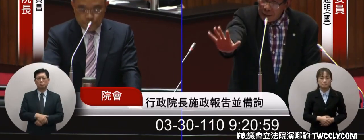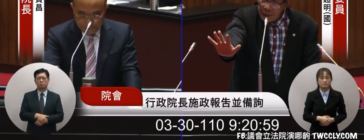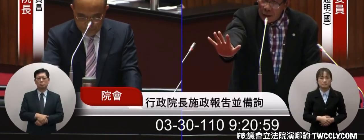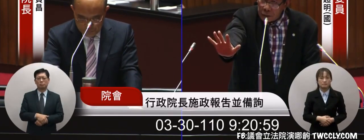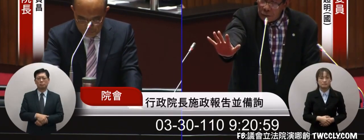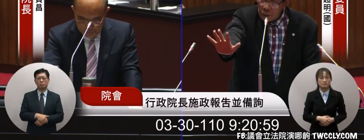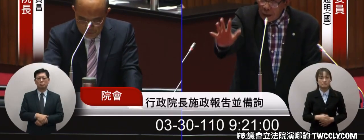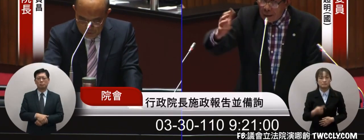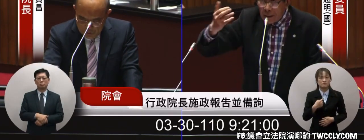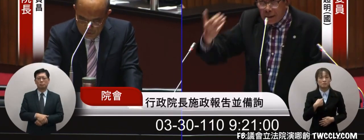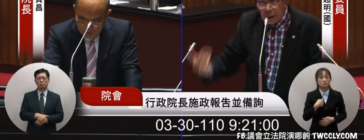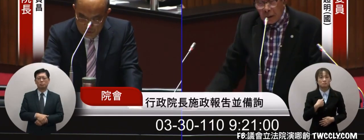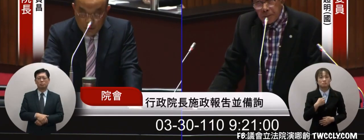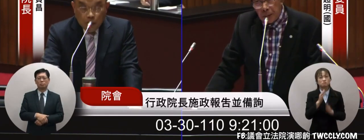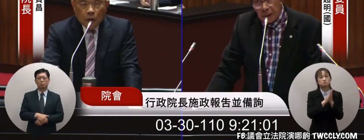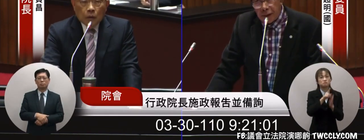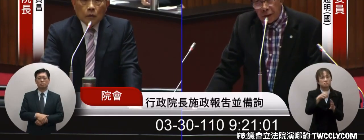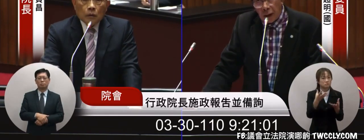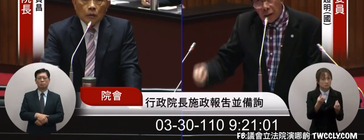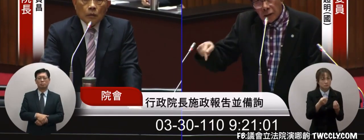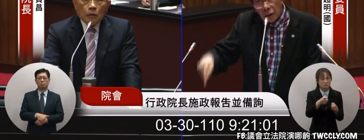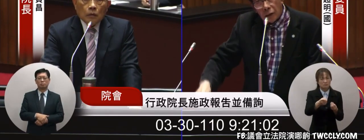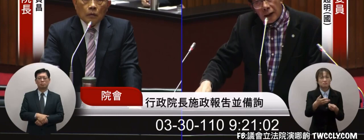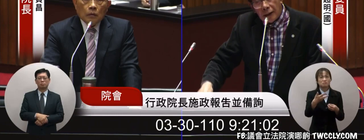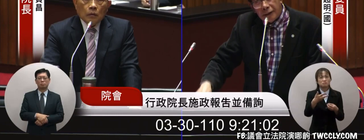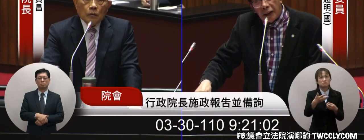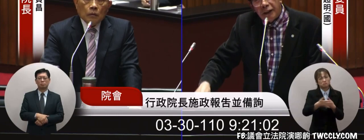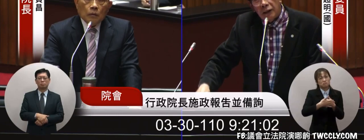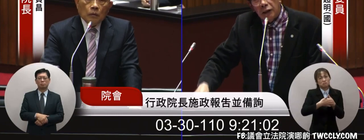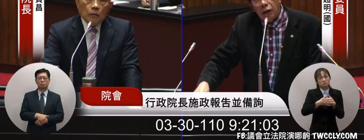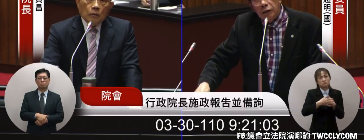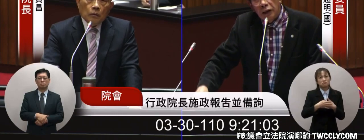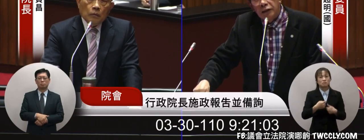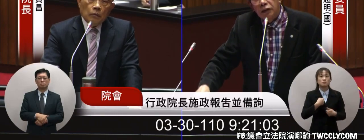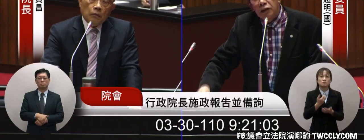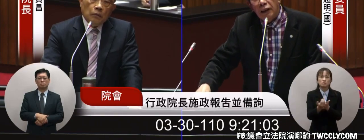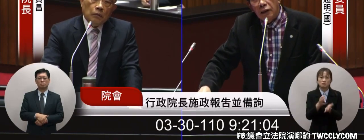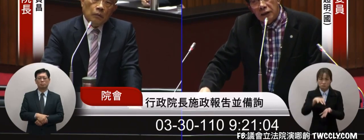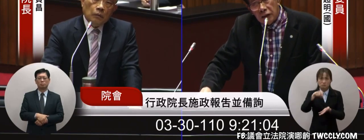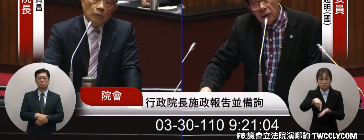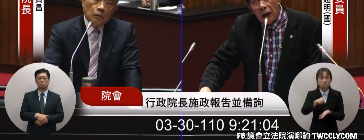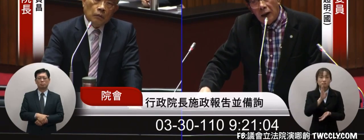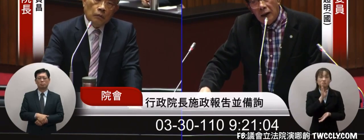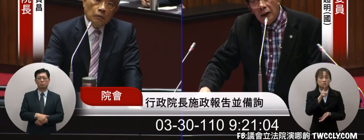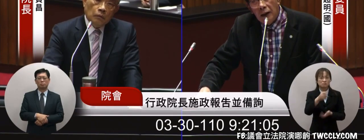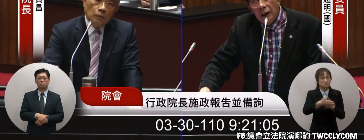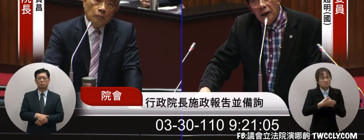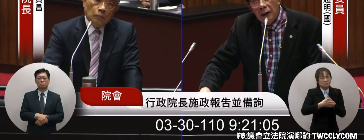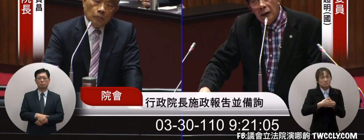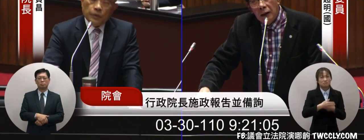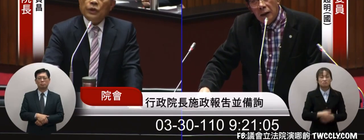沒有跟妳搖頭妳們給我們幫忙一下我剛剛在講的重點是在這個地方